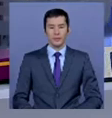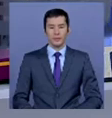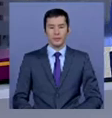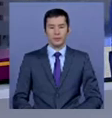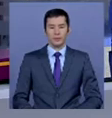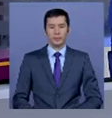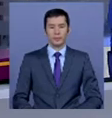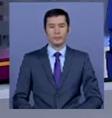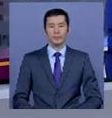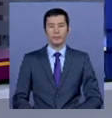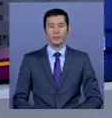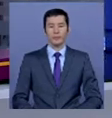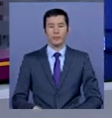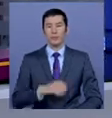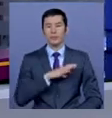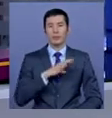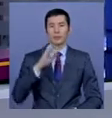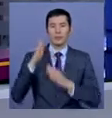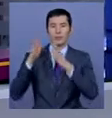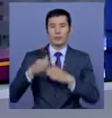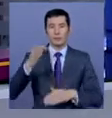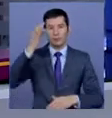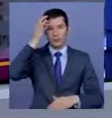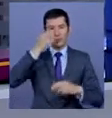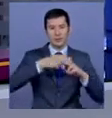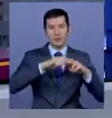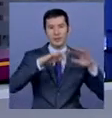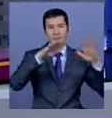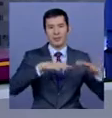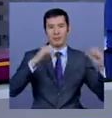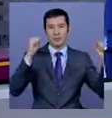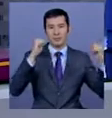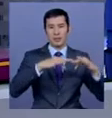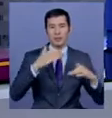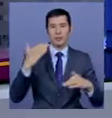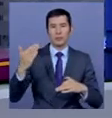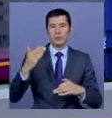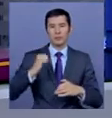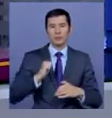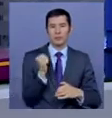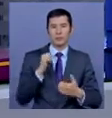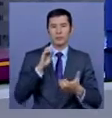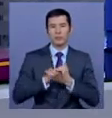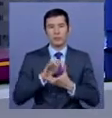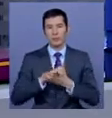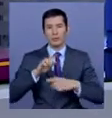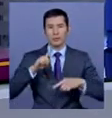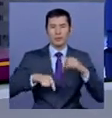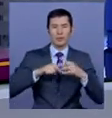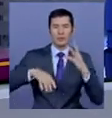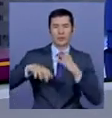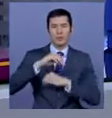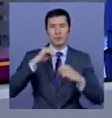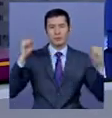Ал Әкем театрда жалғасқан ақынды еске алу кешіне Фаризаның көзін көрген әріптестері, қаламдас достары мен қазақ поэзиясына